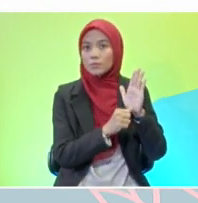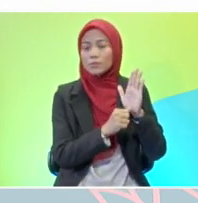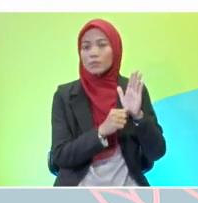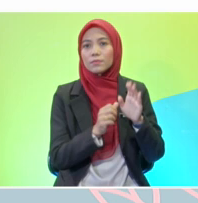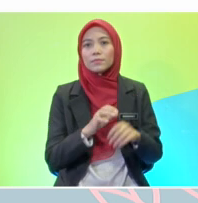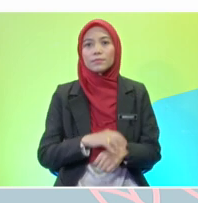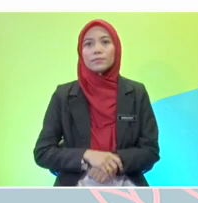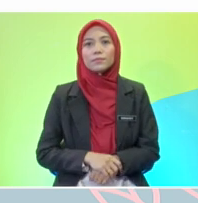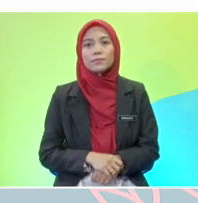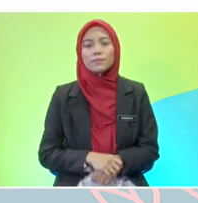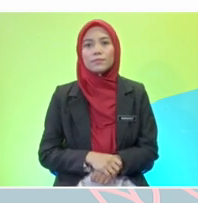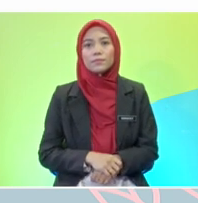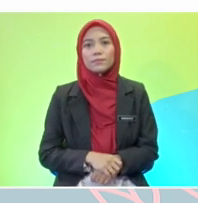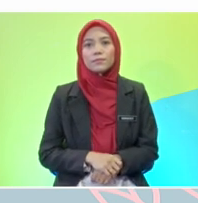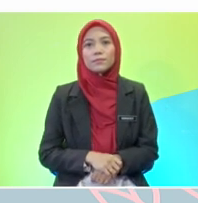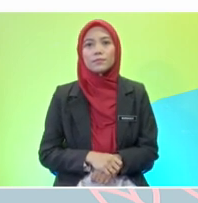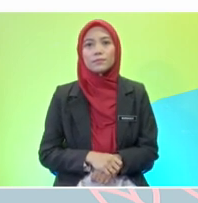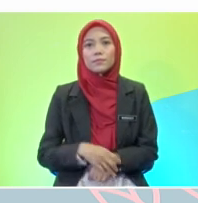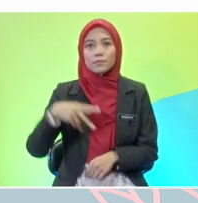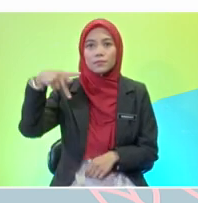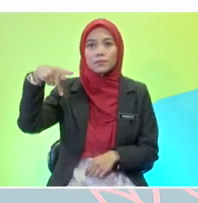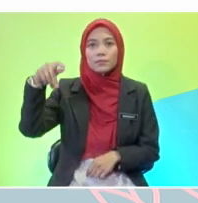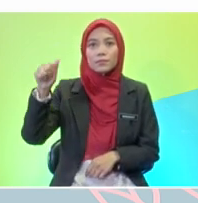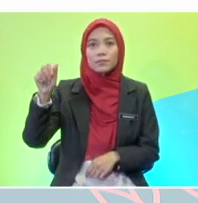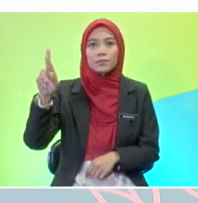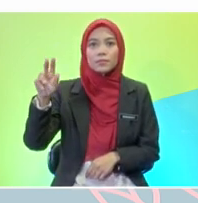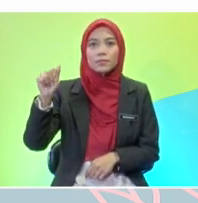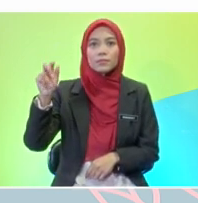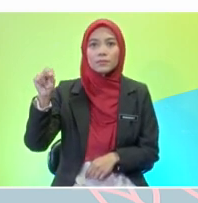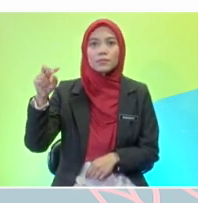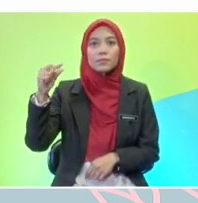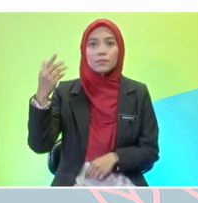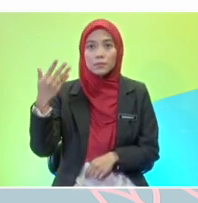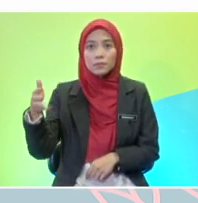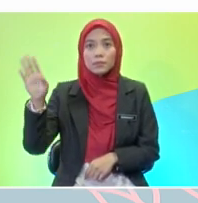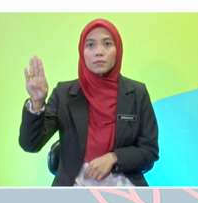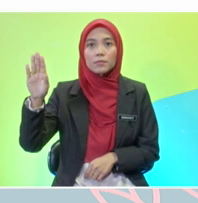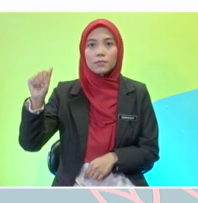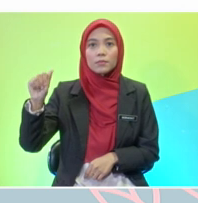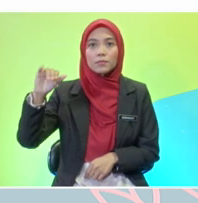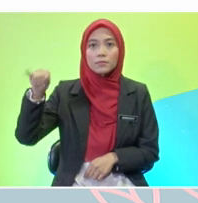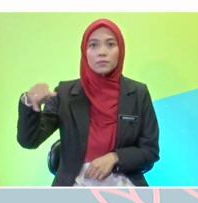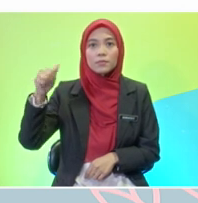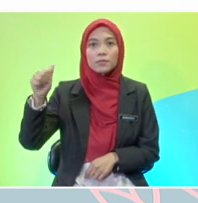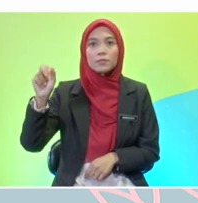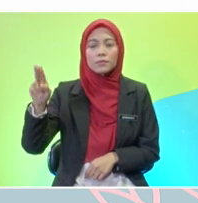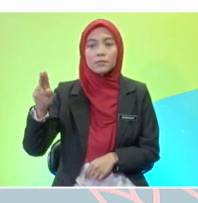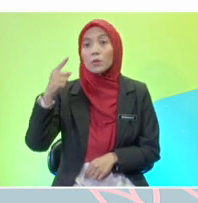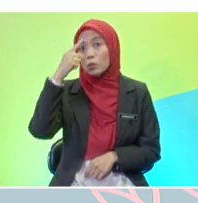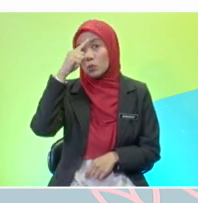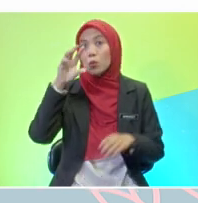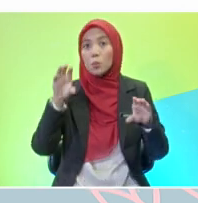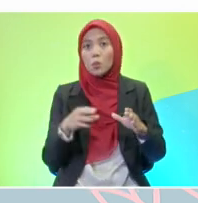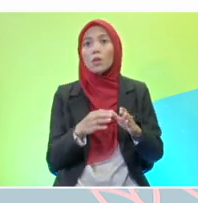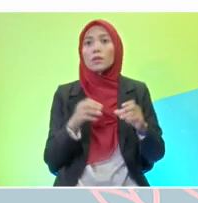di situ Parang Bajau mereka menggunakan seni ukiran untuk menghasilkan sesuatu peralatan yang digunakan